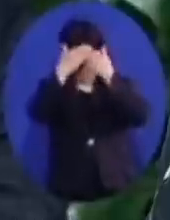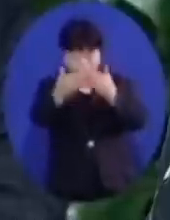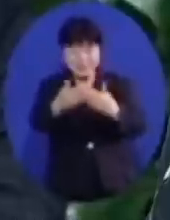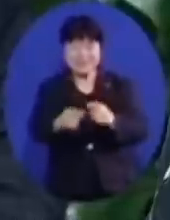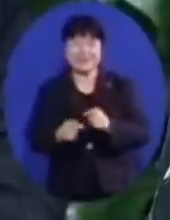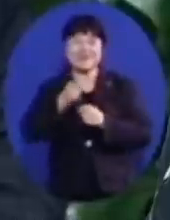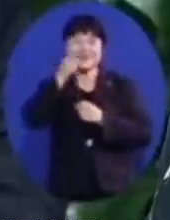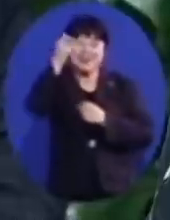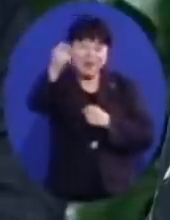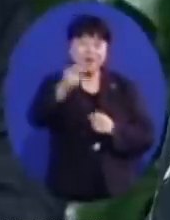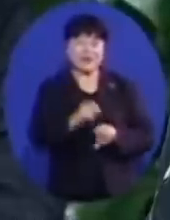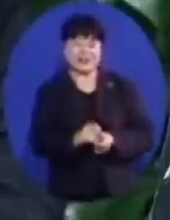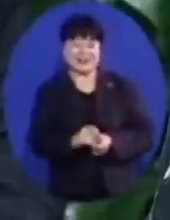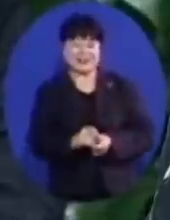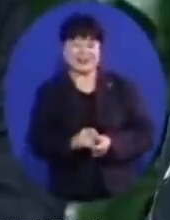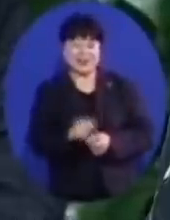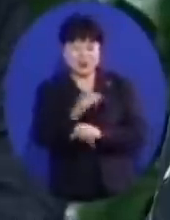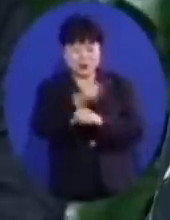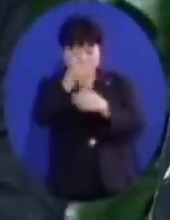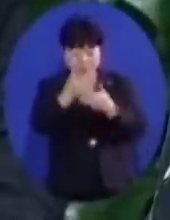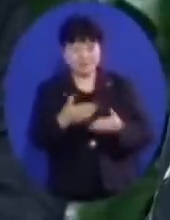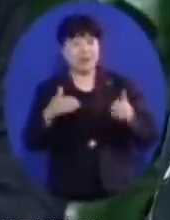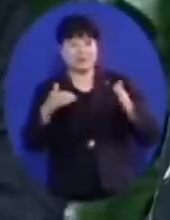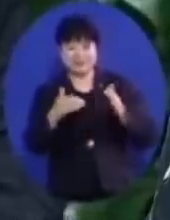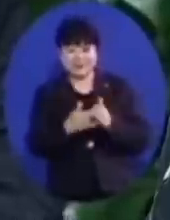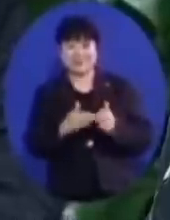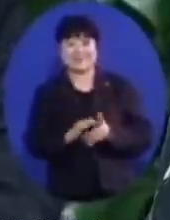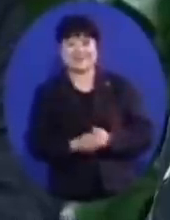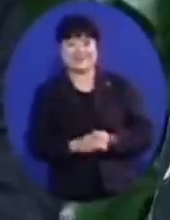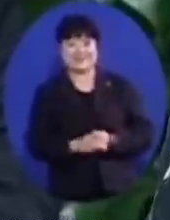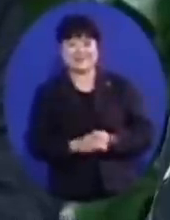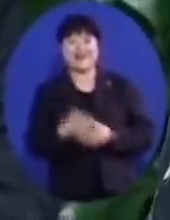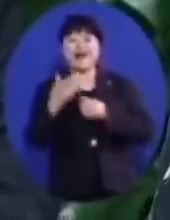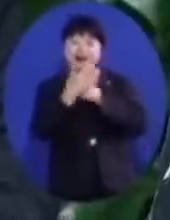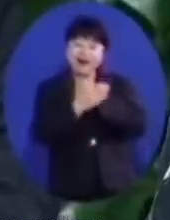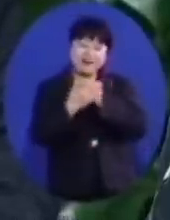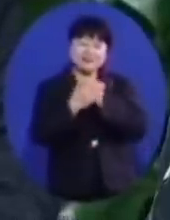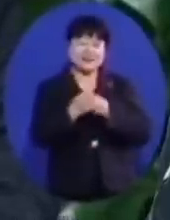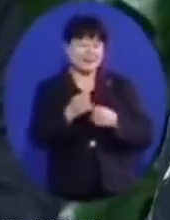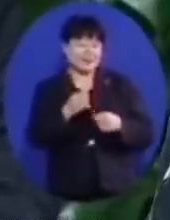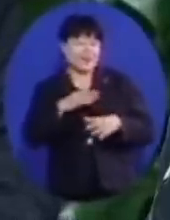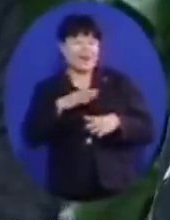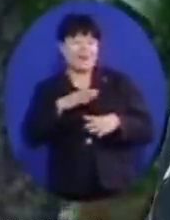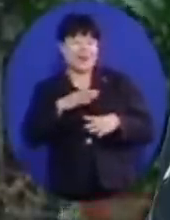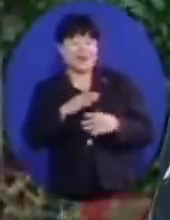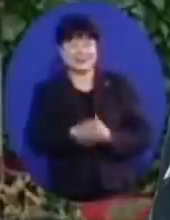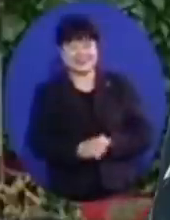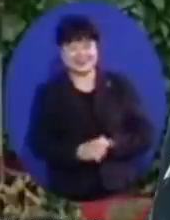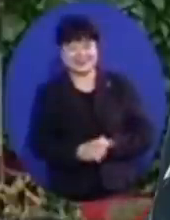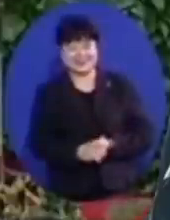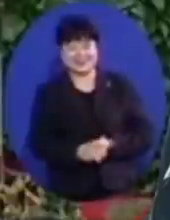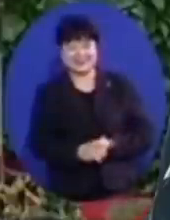영원히 용서를 받아 버렸었으니이 은혜가 얼마나 놀랍습니까